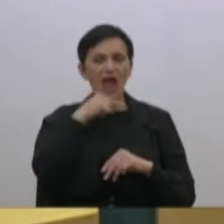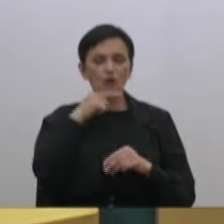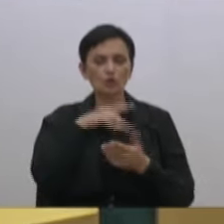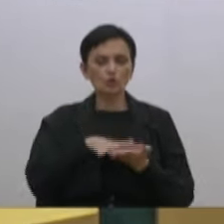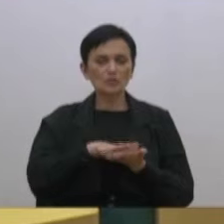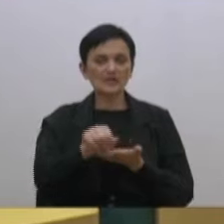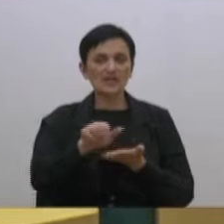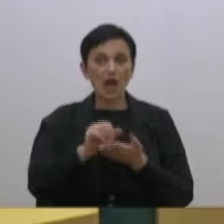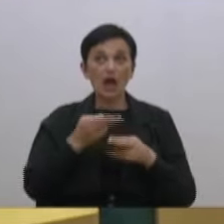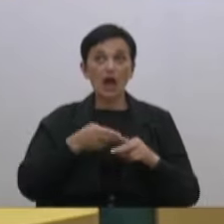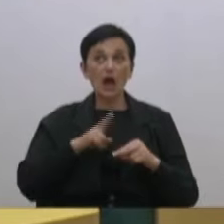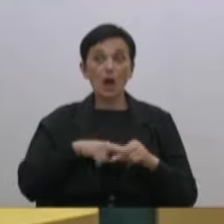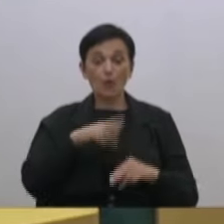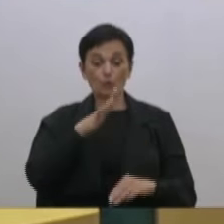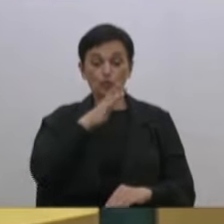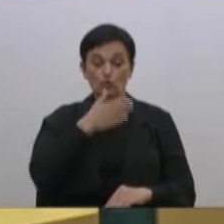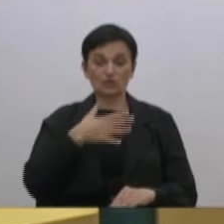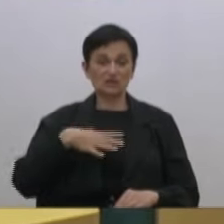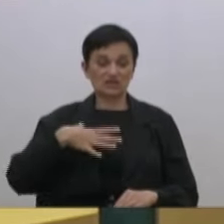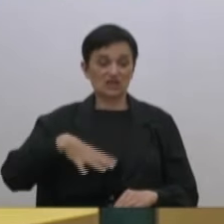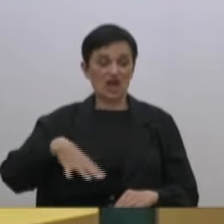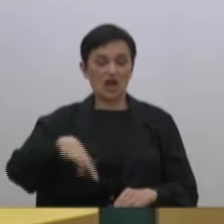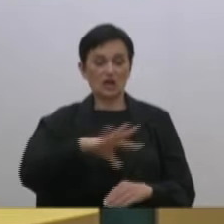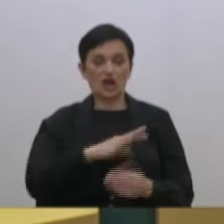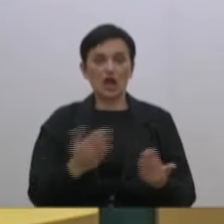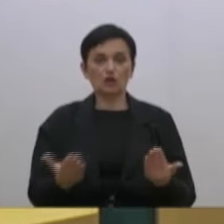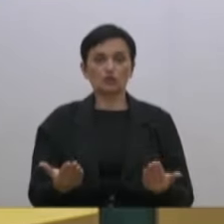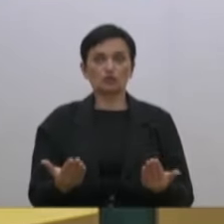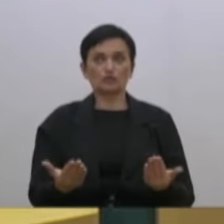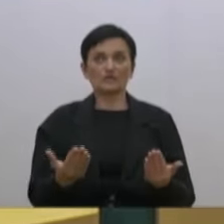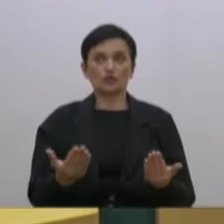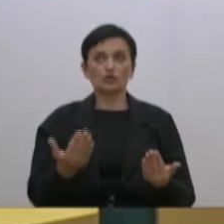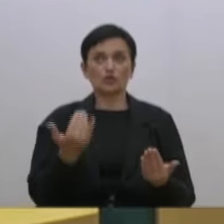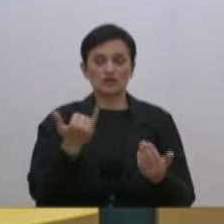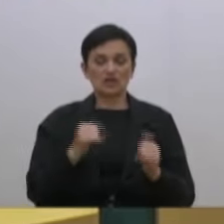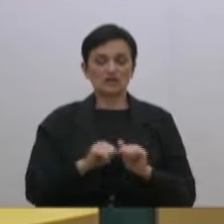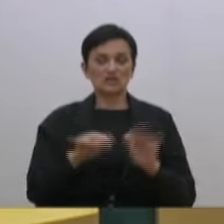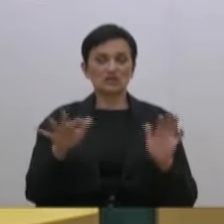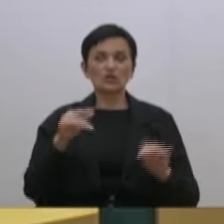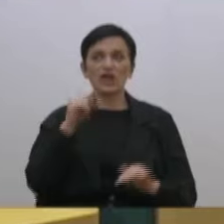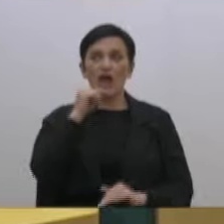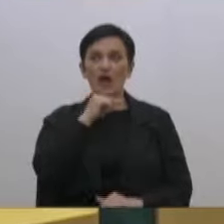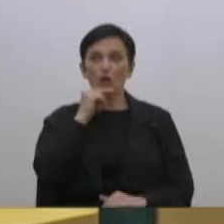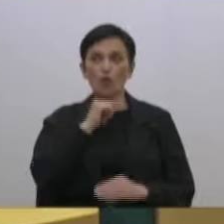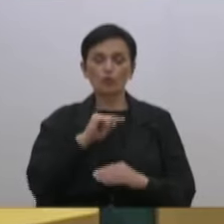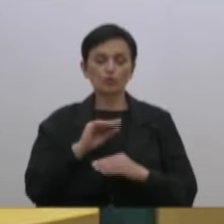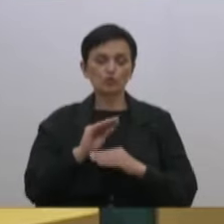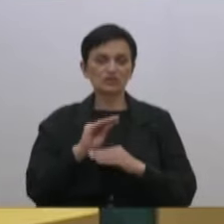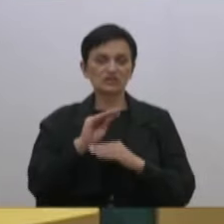ნადგურდება და ამ დროს საქართველოში ჩვენ ვთქვით, რომ აი დღეს იყო გამოქვეყნდა ეკონომიკური ზრდა